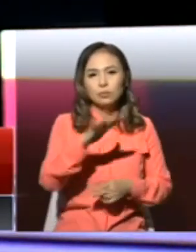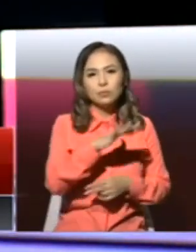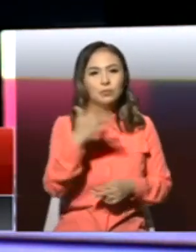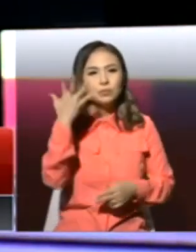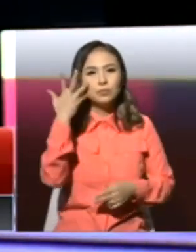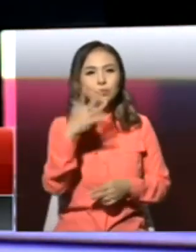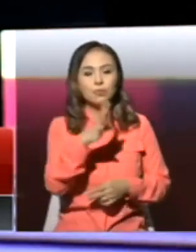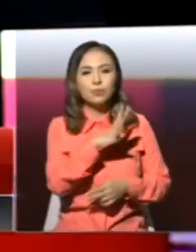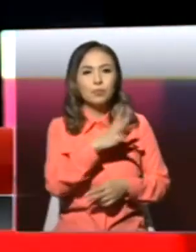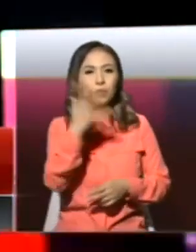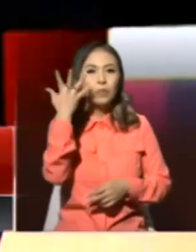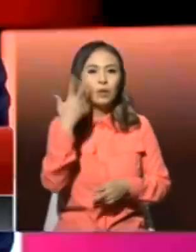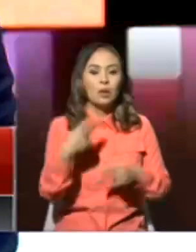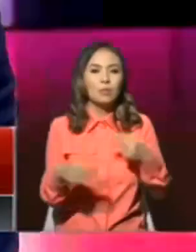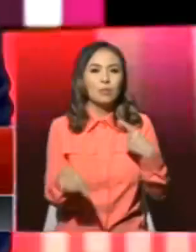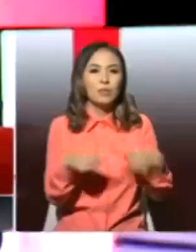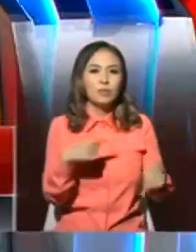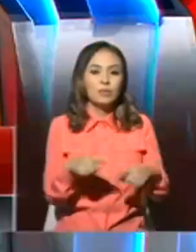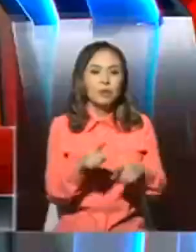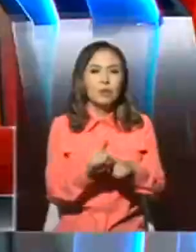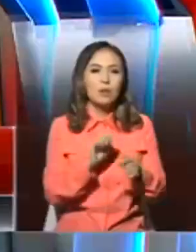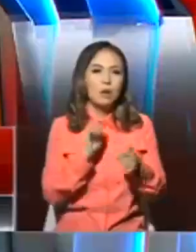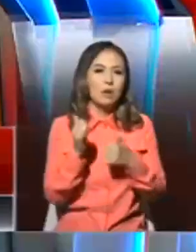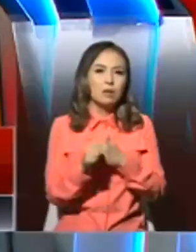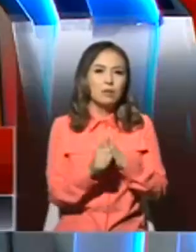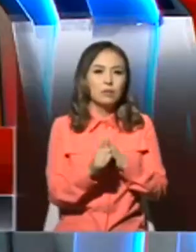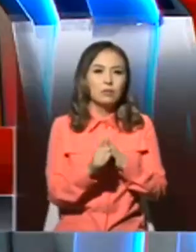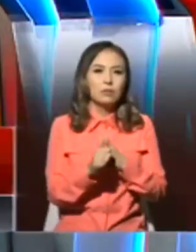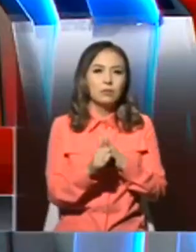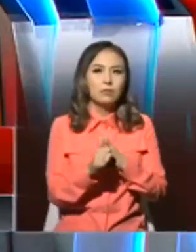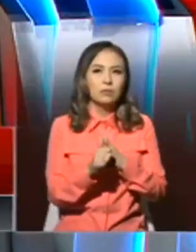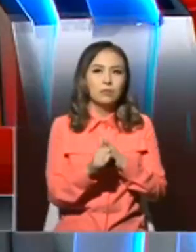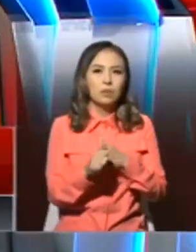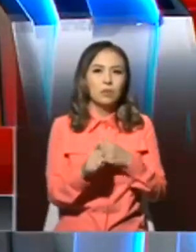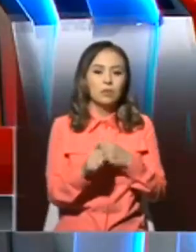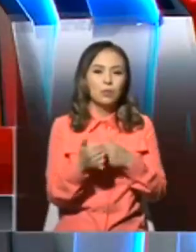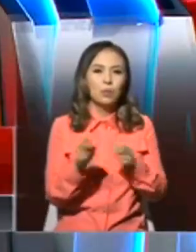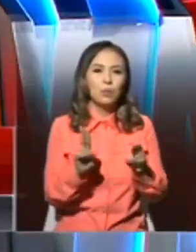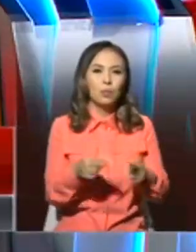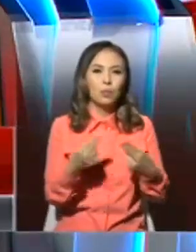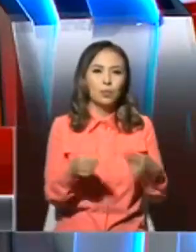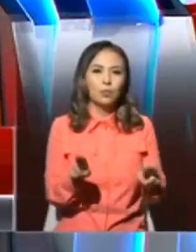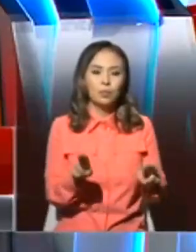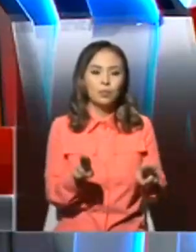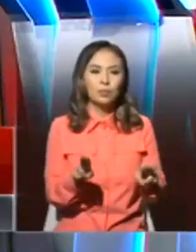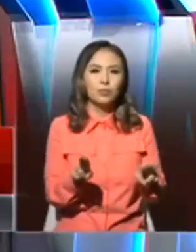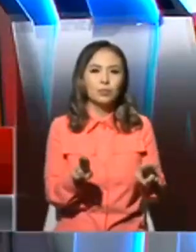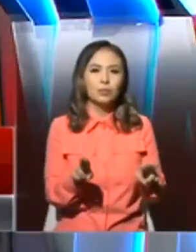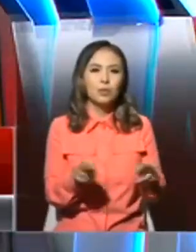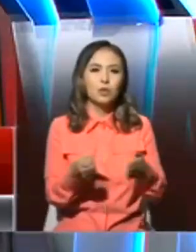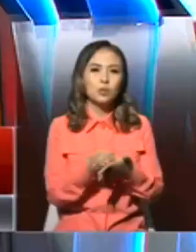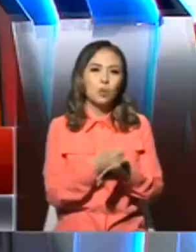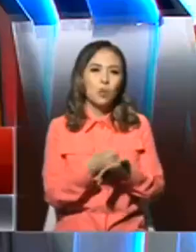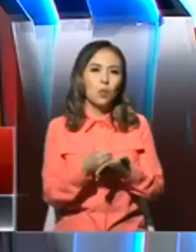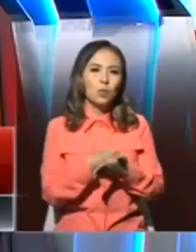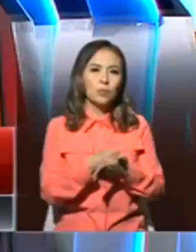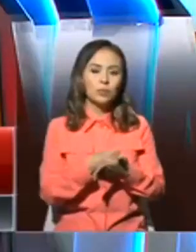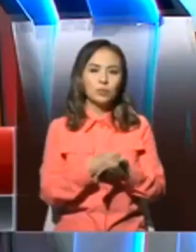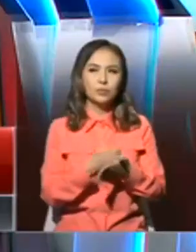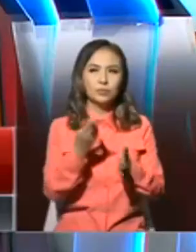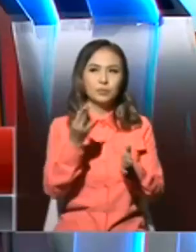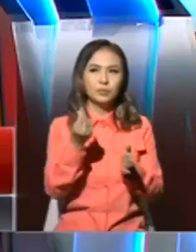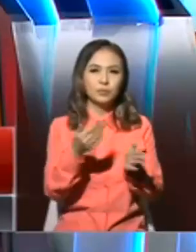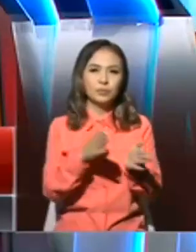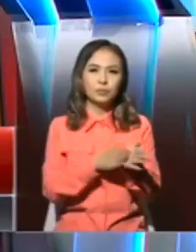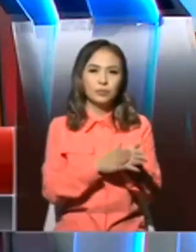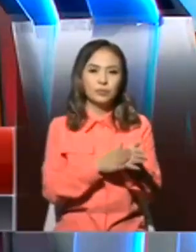Матчқа барсаңыз, матчтың алдында сол клубтың спонсоры, осы бәстігі